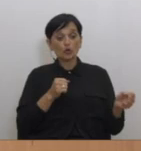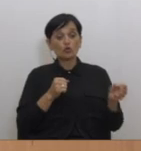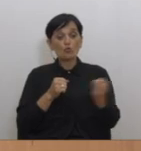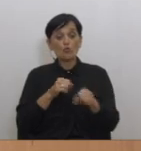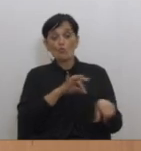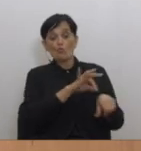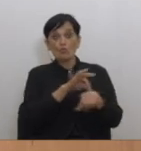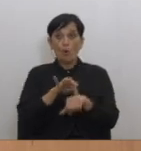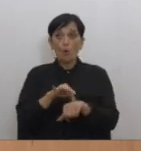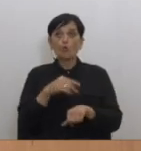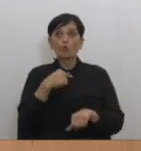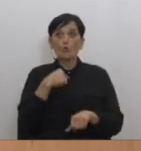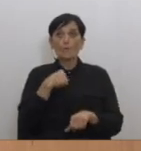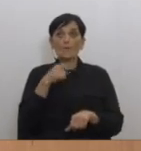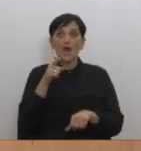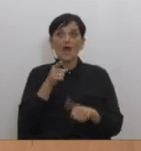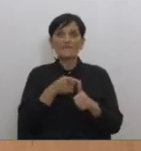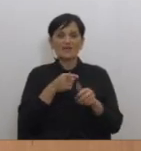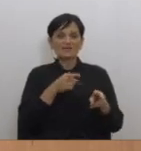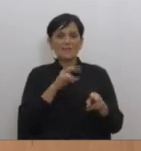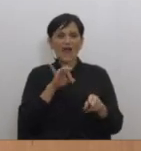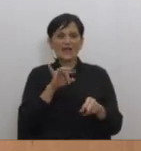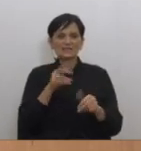მაშინ პრეზიდენტს ვეძახდი.